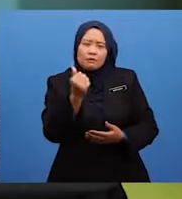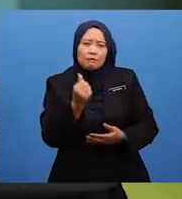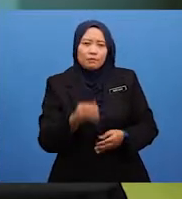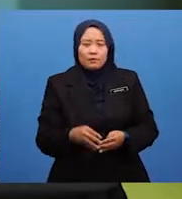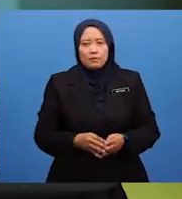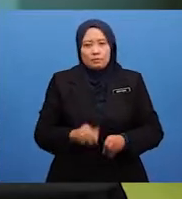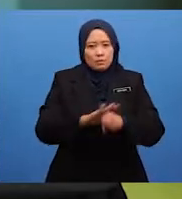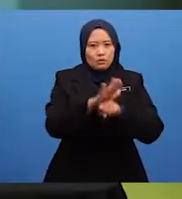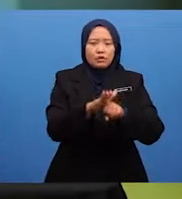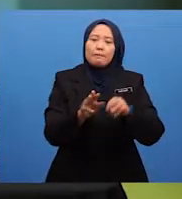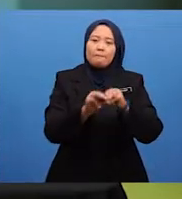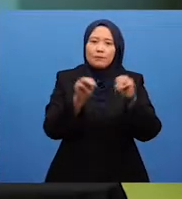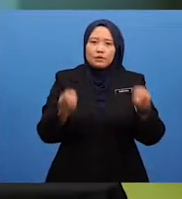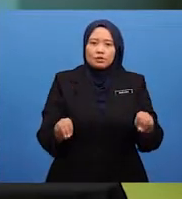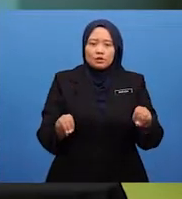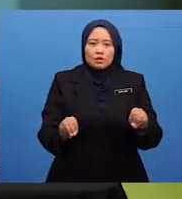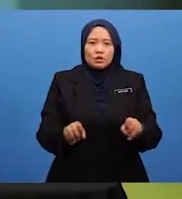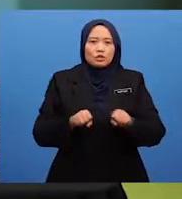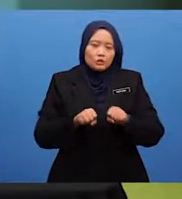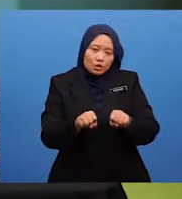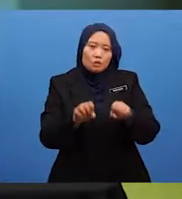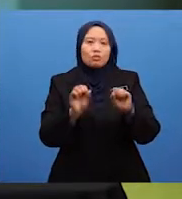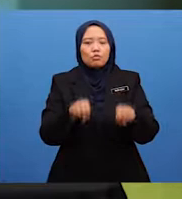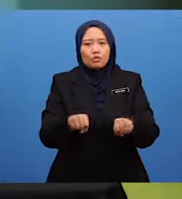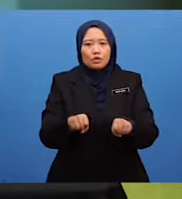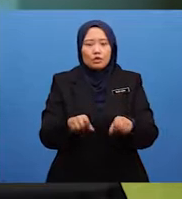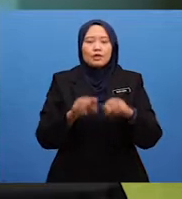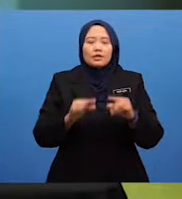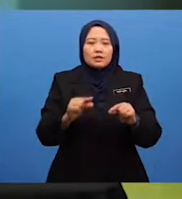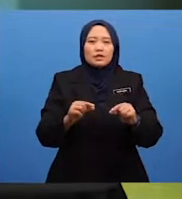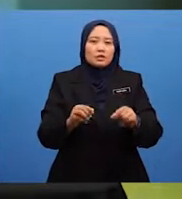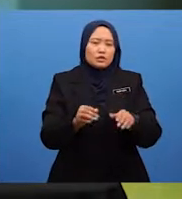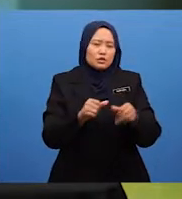permukaan meja troli dapat bergerak dengan jauh?